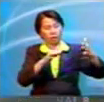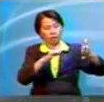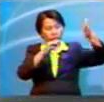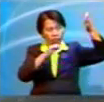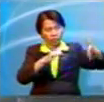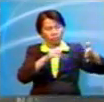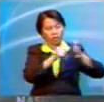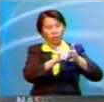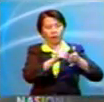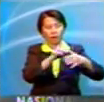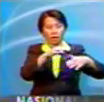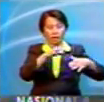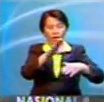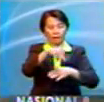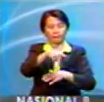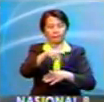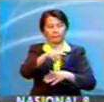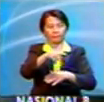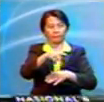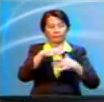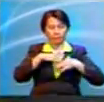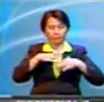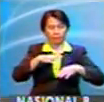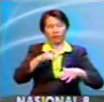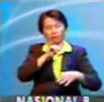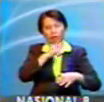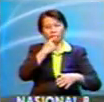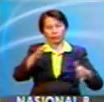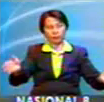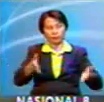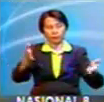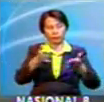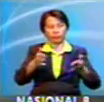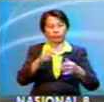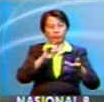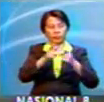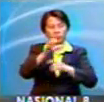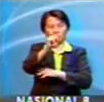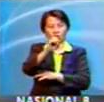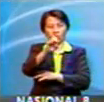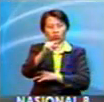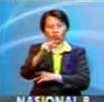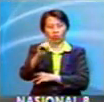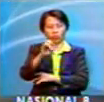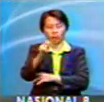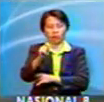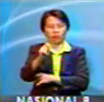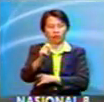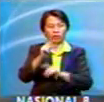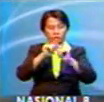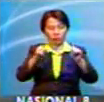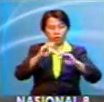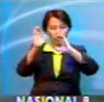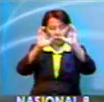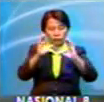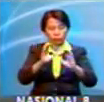pakai fabric, saya galakkanlah kita tukar kepada fabric songkit yang kita ada, motif kita. Tapi